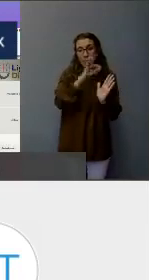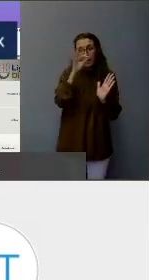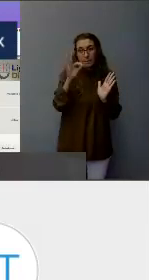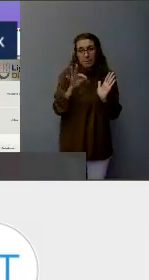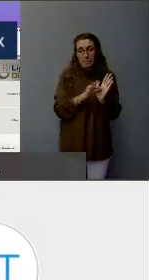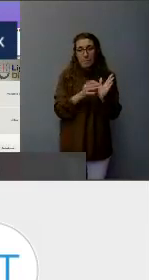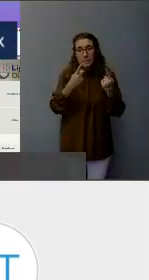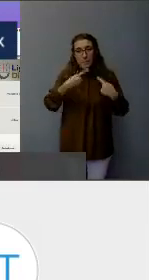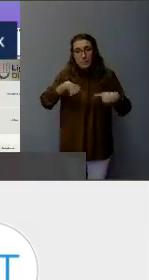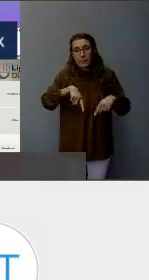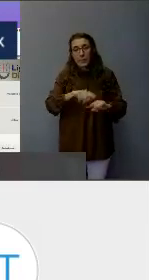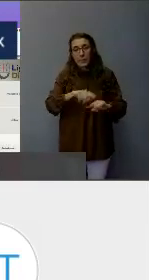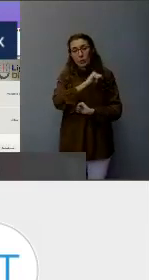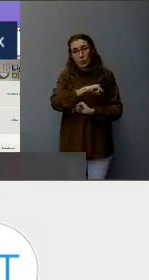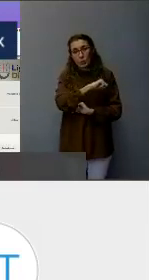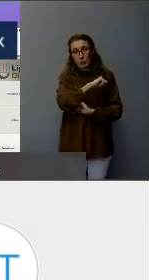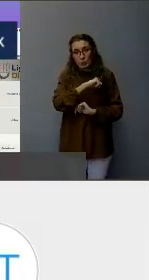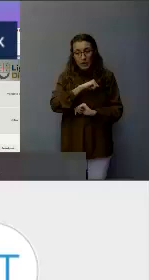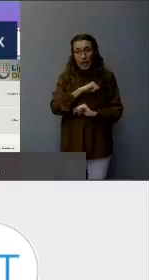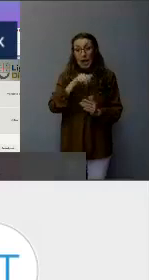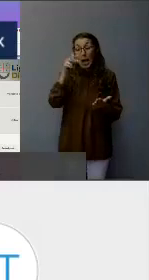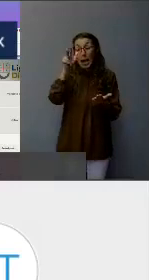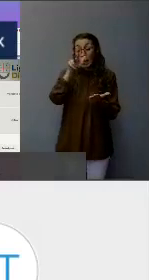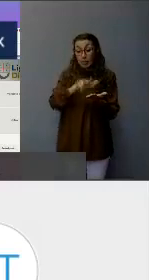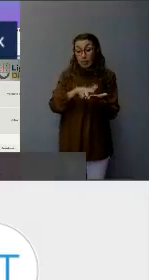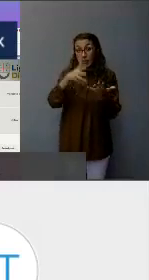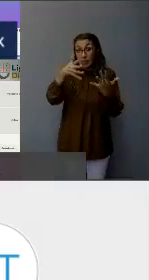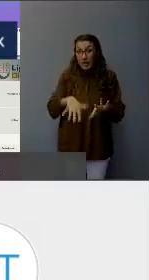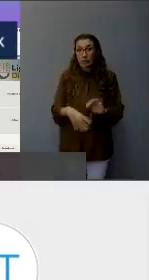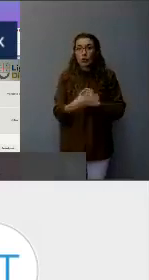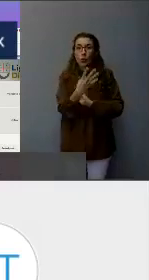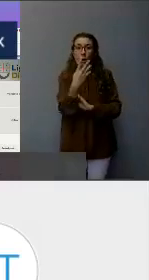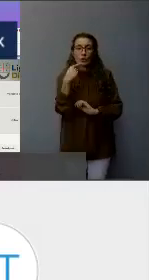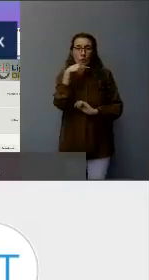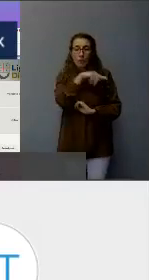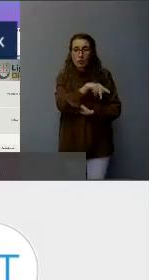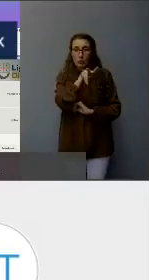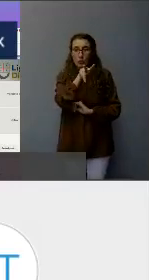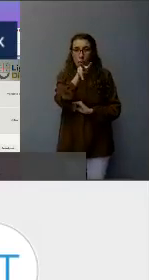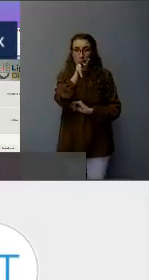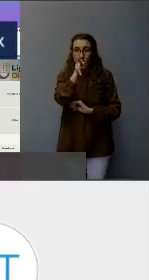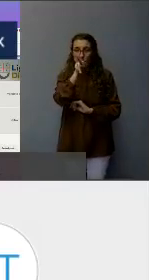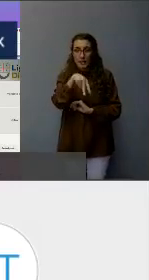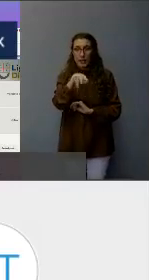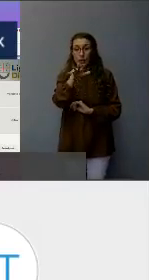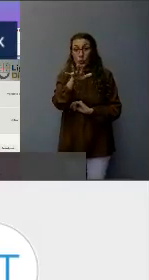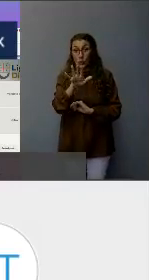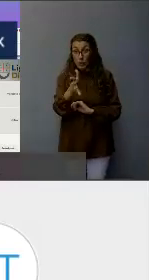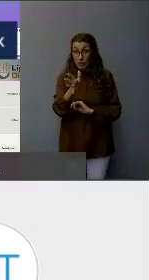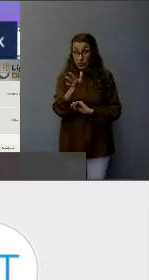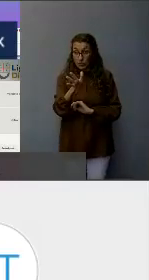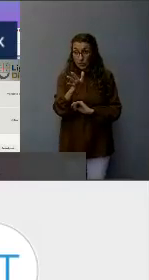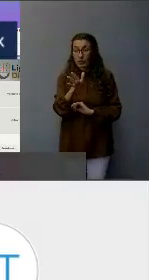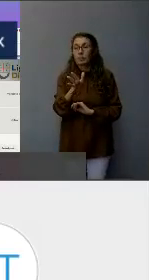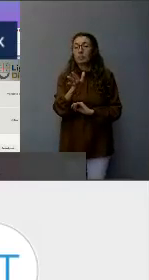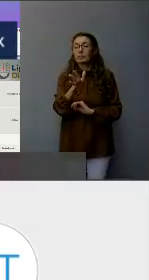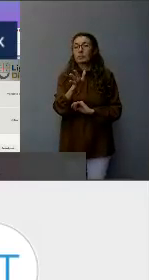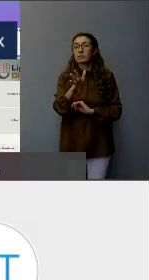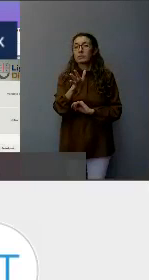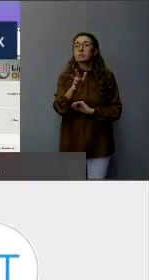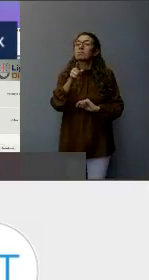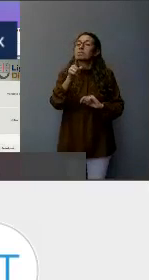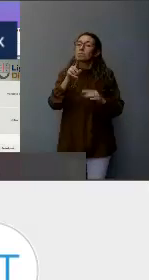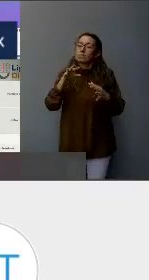comunale ha approvato il 4 marzo 2015 sulla proposta